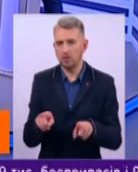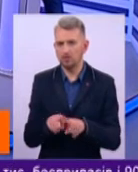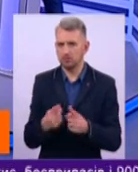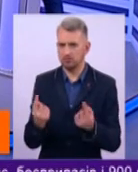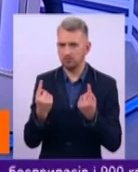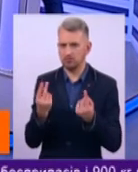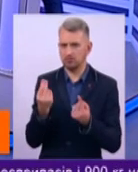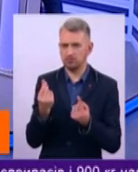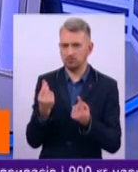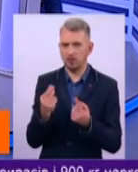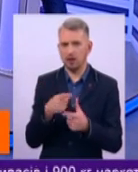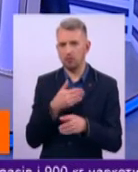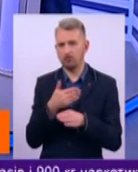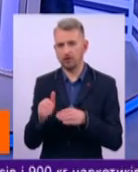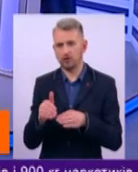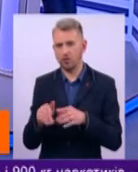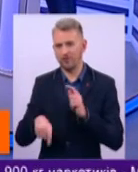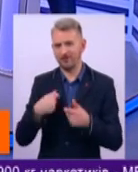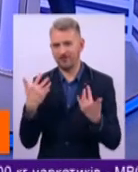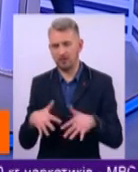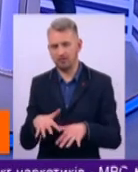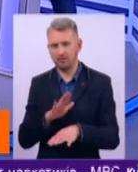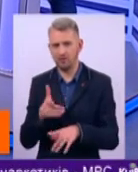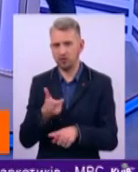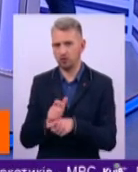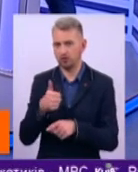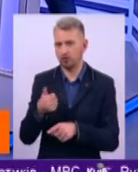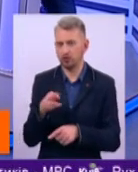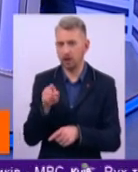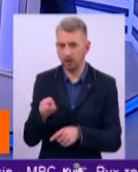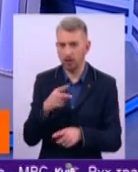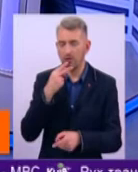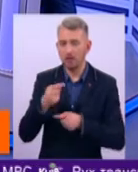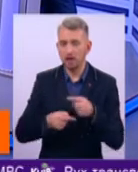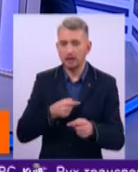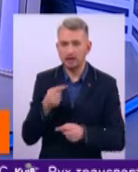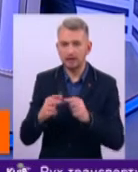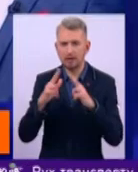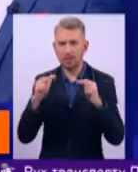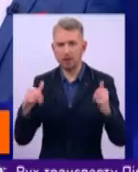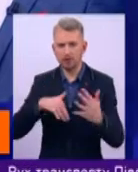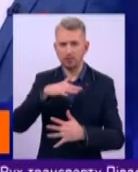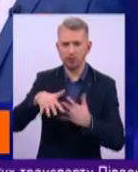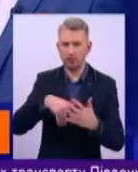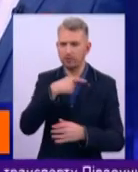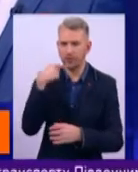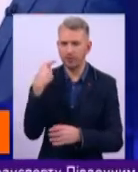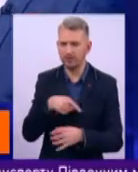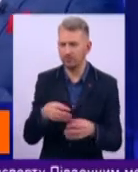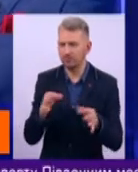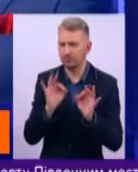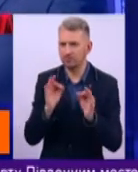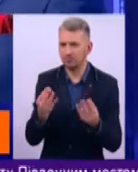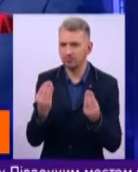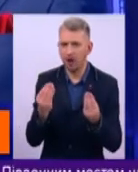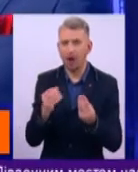суму десь або частину втратити не дуже було б хороше для них. Традиція палацових переворотів в Росії шикарна, а ось протести